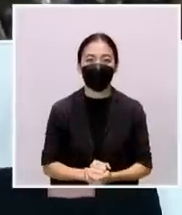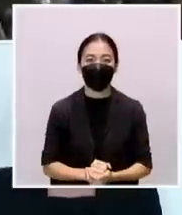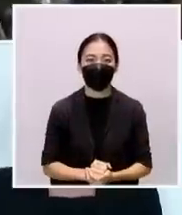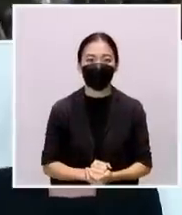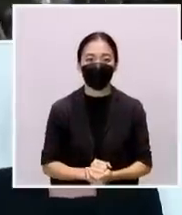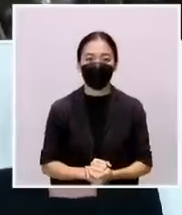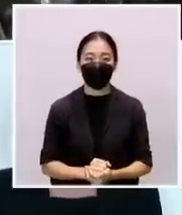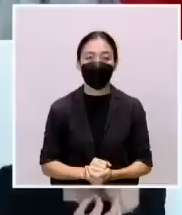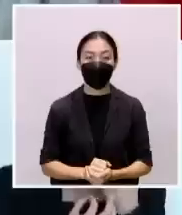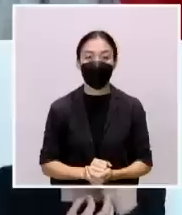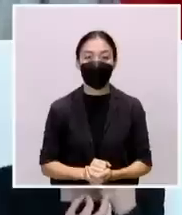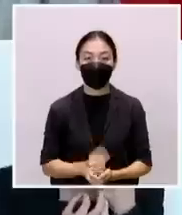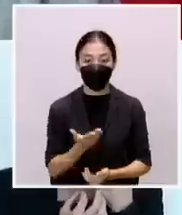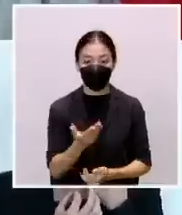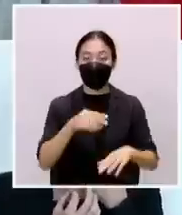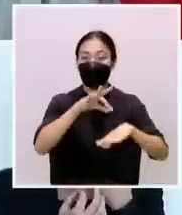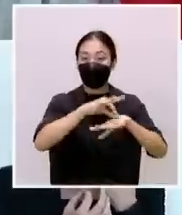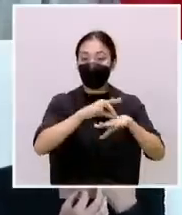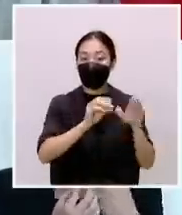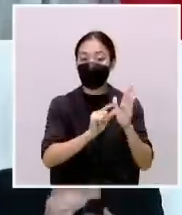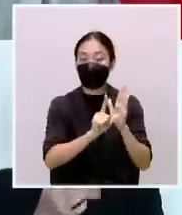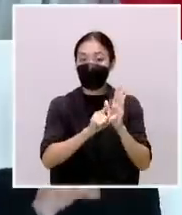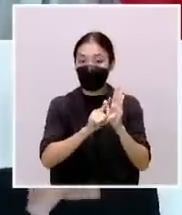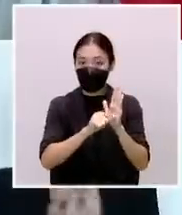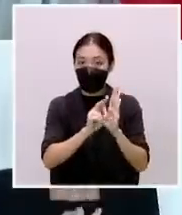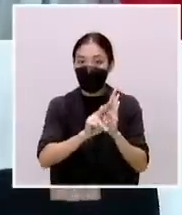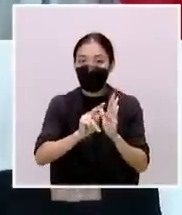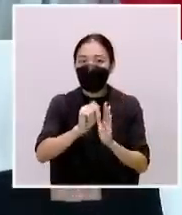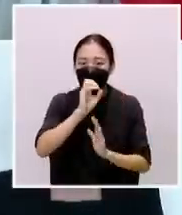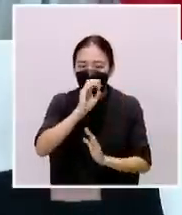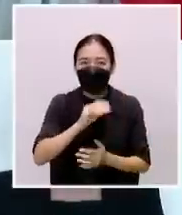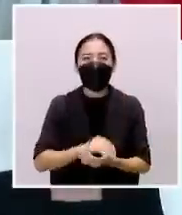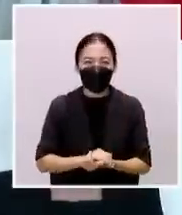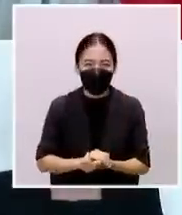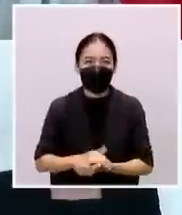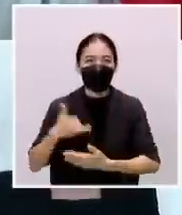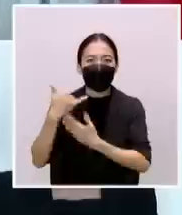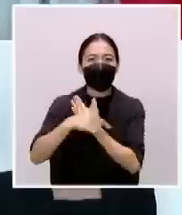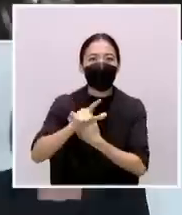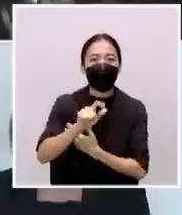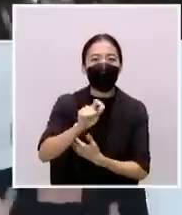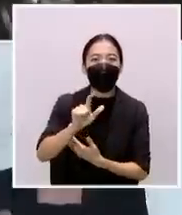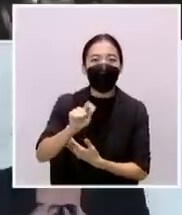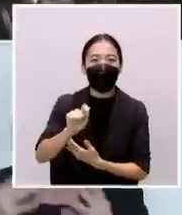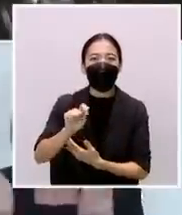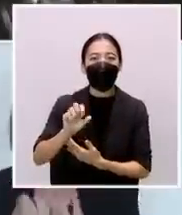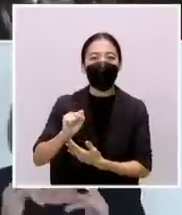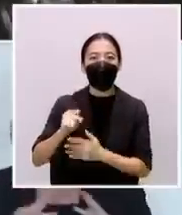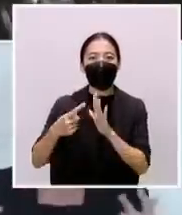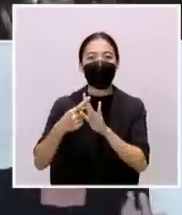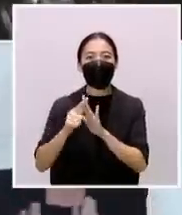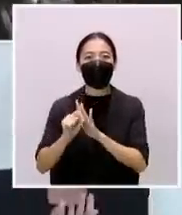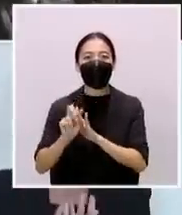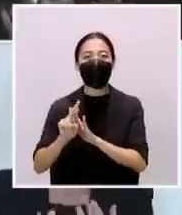อันโตนิโอกูเตเรสเลขาธิการสหประชาชาติได้กล่าวที่กรุงเวียนนาของประเทศออสเตรียครับได้กล่าวร่วมกับประธานาธิ